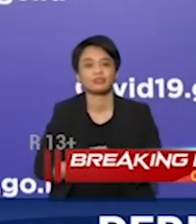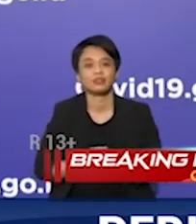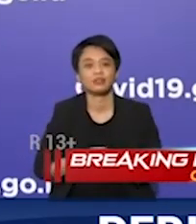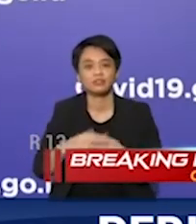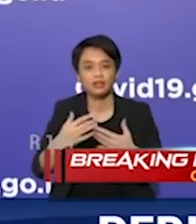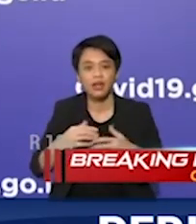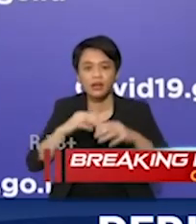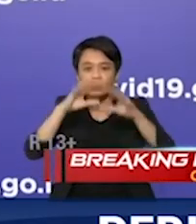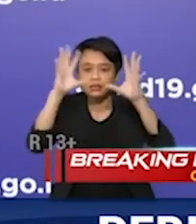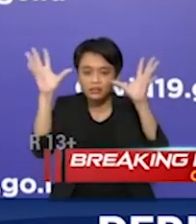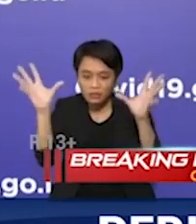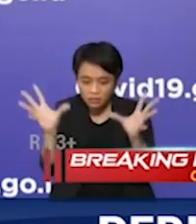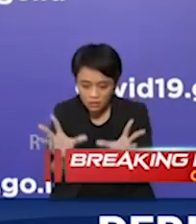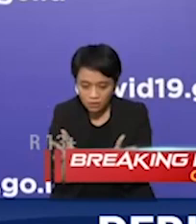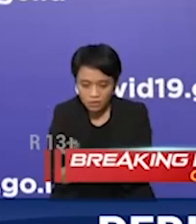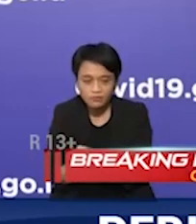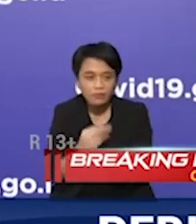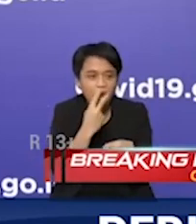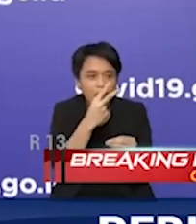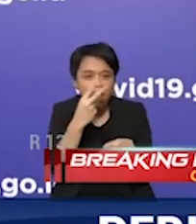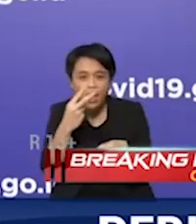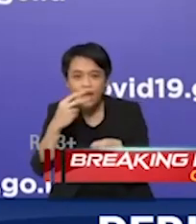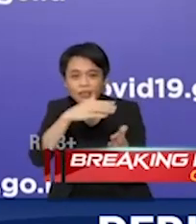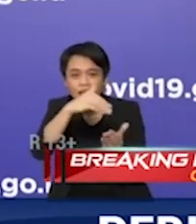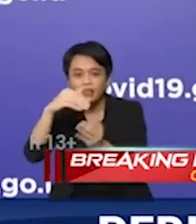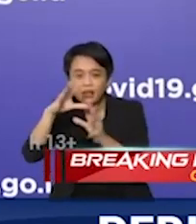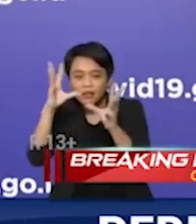terkonfirmasi sebanyak